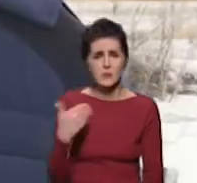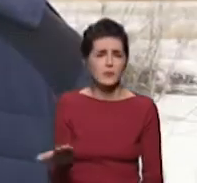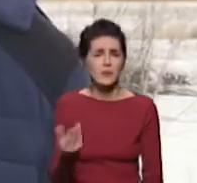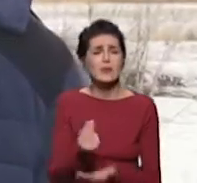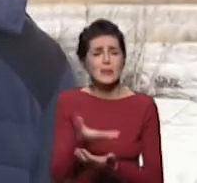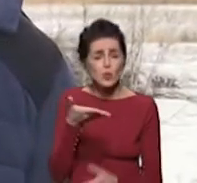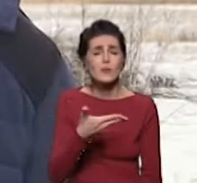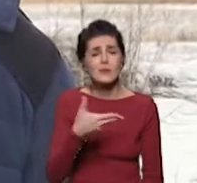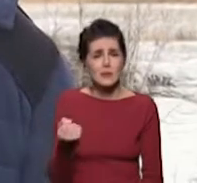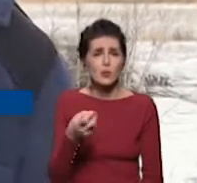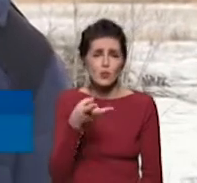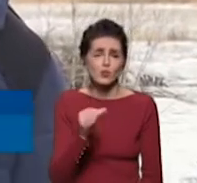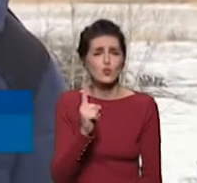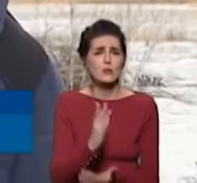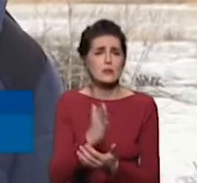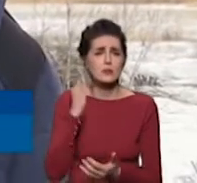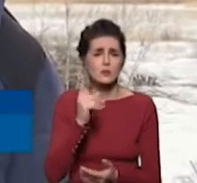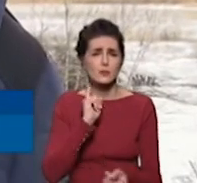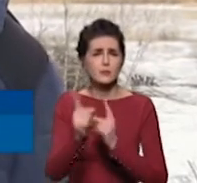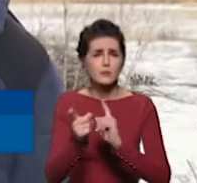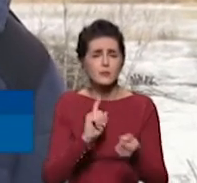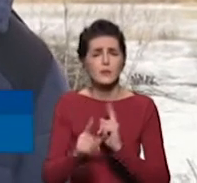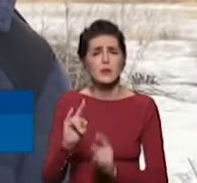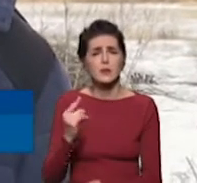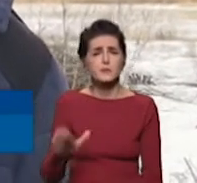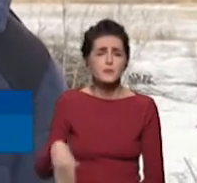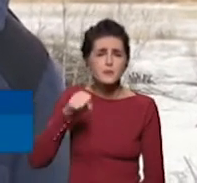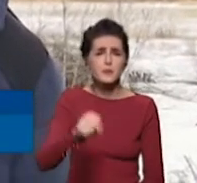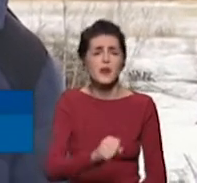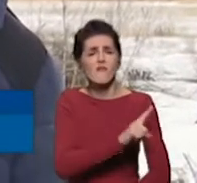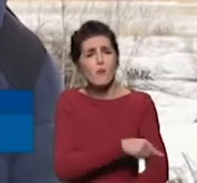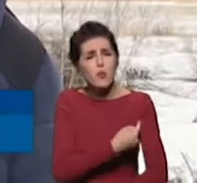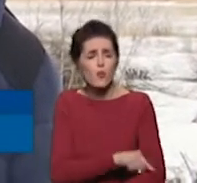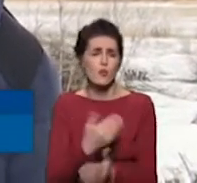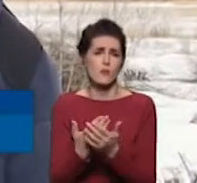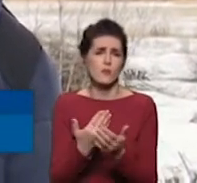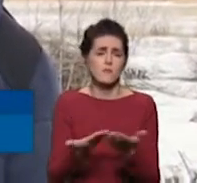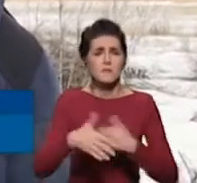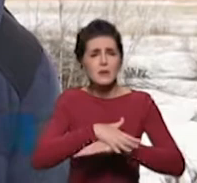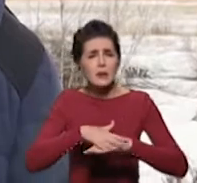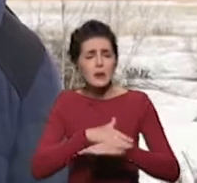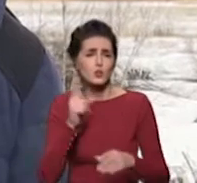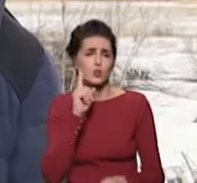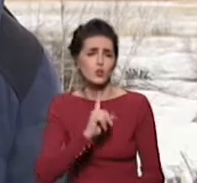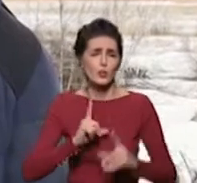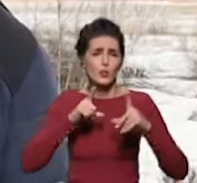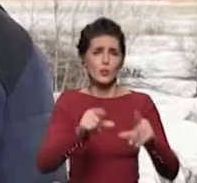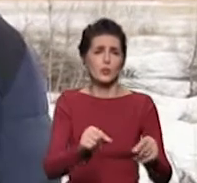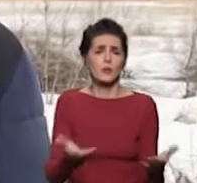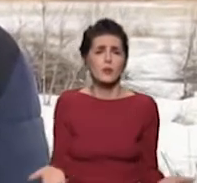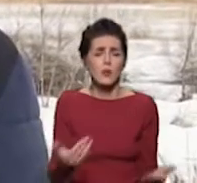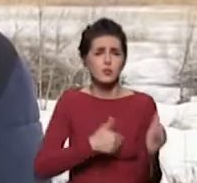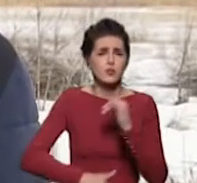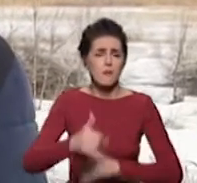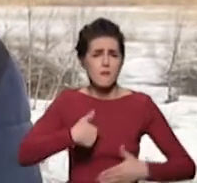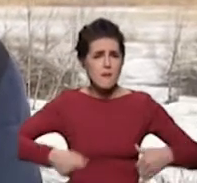ну, ходив би, можна було б ребенка в лікарню відвести, там і на ринок з'їздити. А так